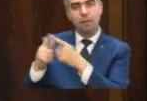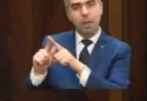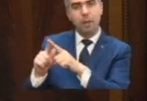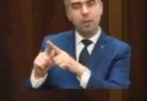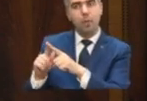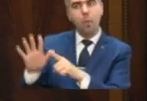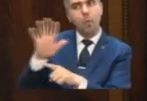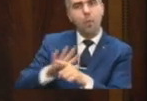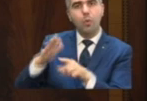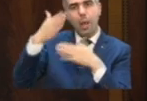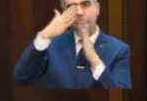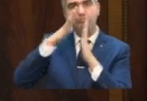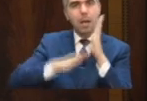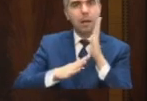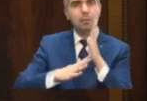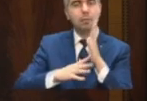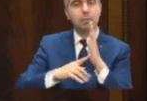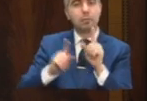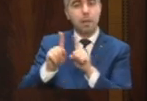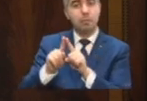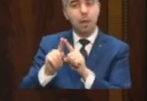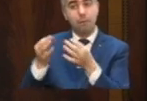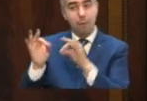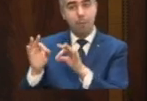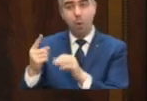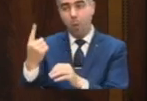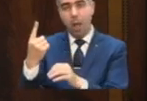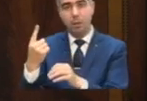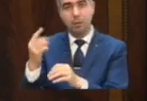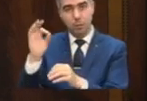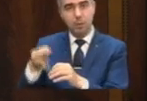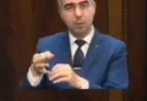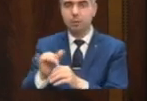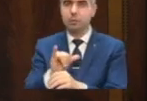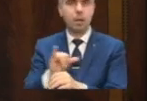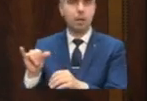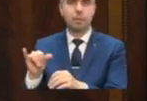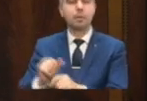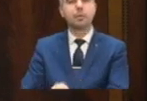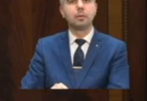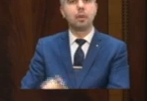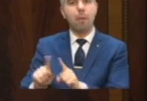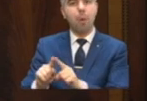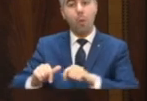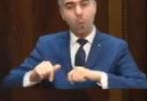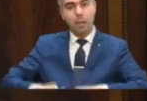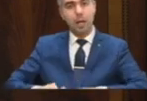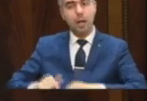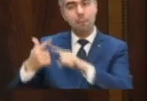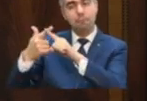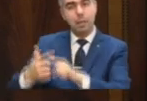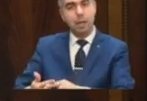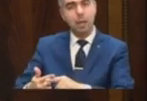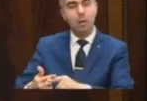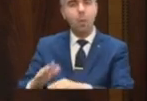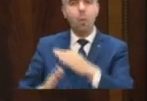المستوى الوطني. ما عرفتش انا واش خرج شي تصميم بالمجان، ما عرفتش واش كاينه هذه الرغبه، علاش فلوس ديال الوزاره واقفه الفلوس ديال الجهات